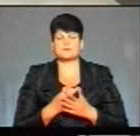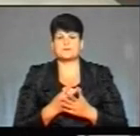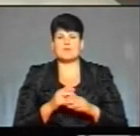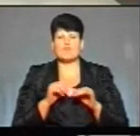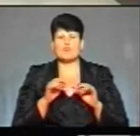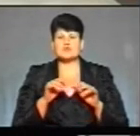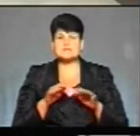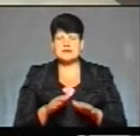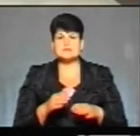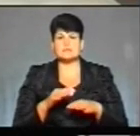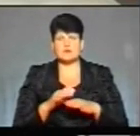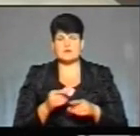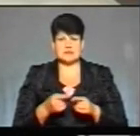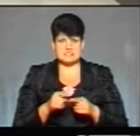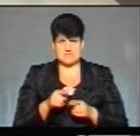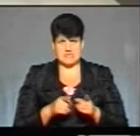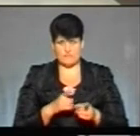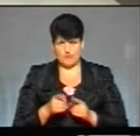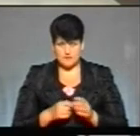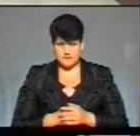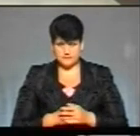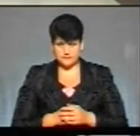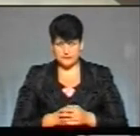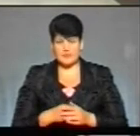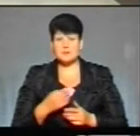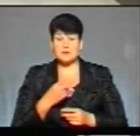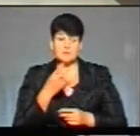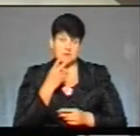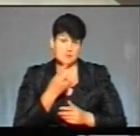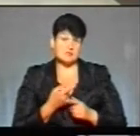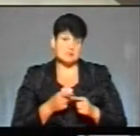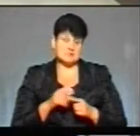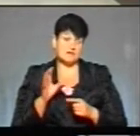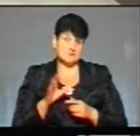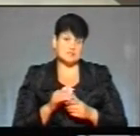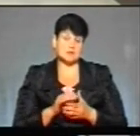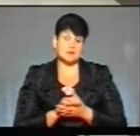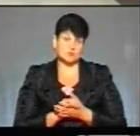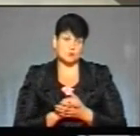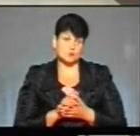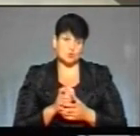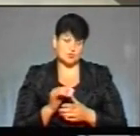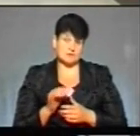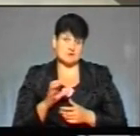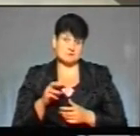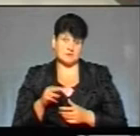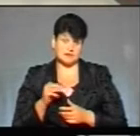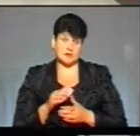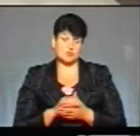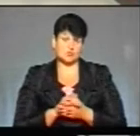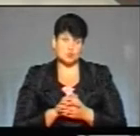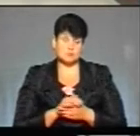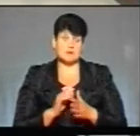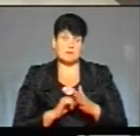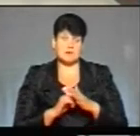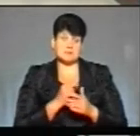процесі якраз проведення цієї реформи. І ми презентували це все на дружбі, в СМТ «Дружба», на базі